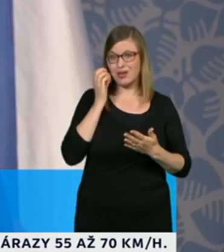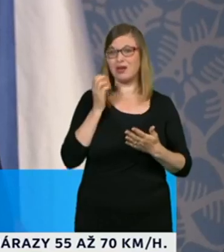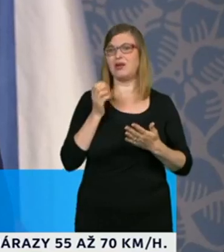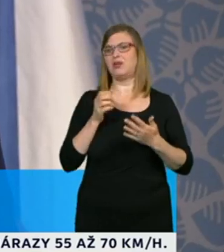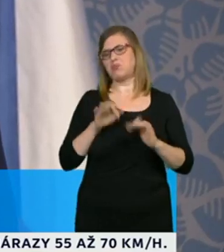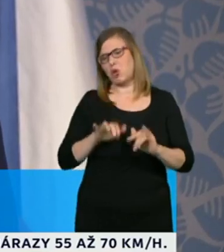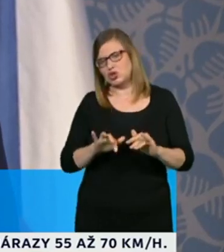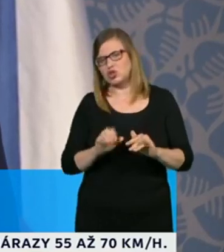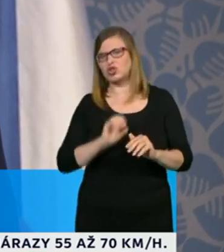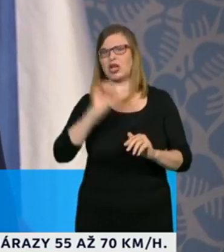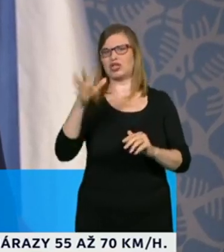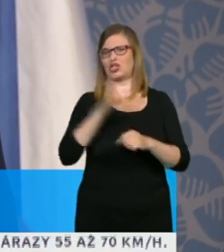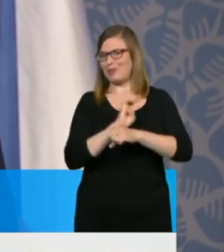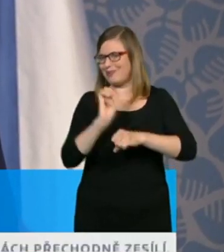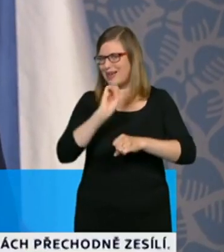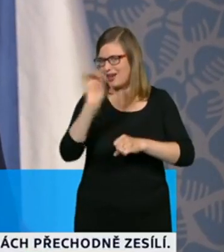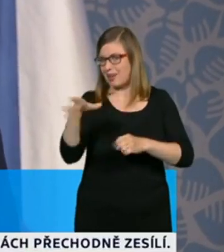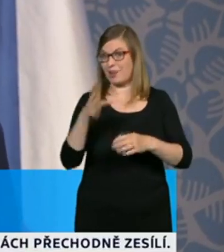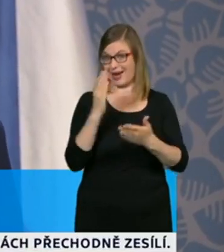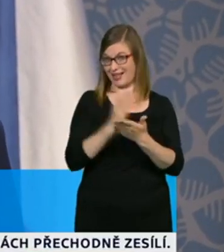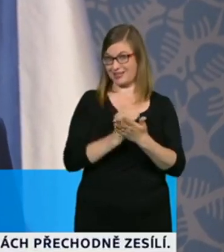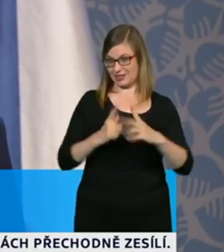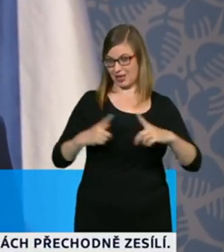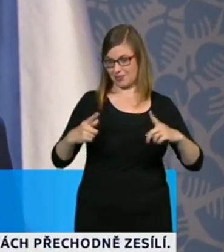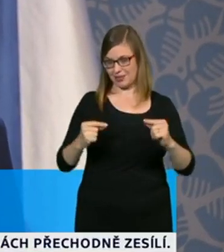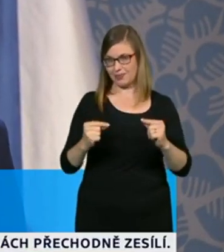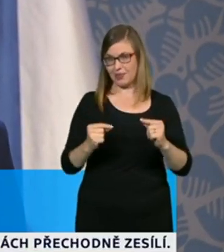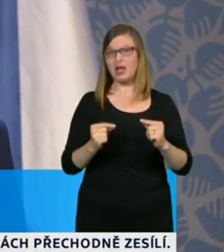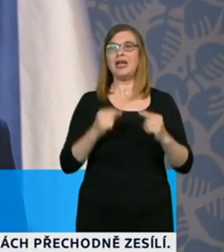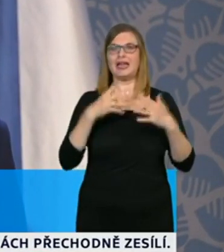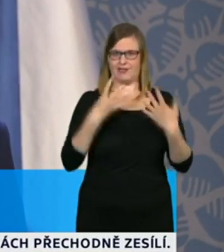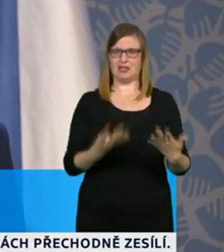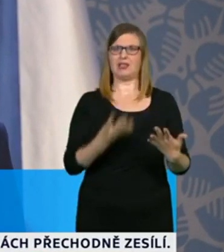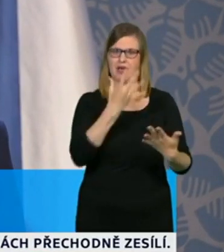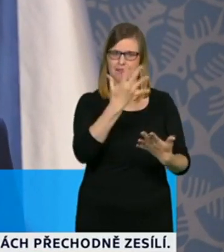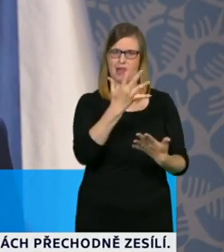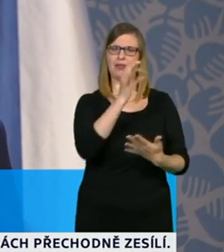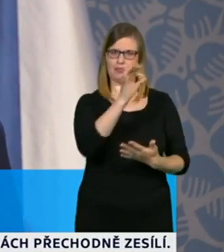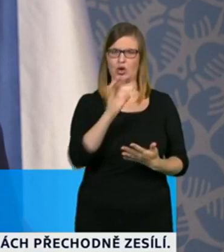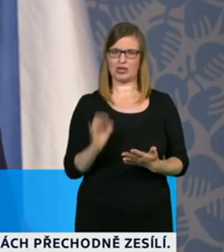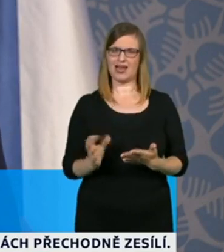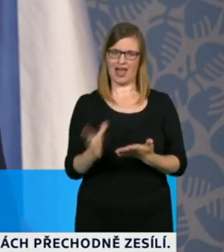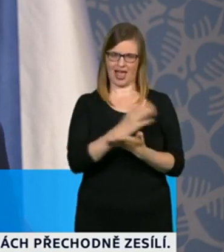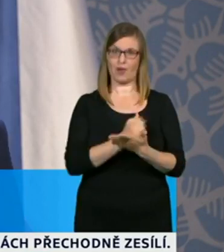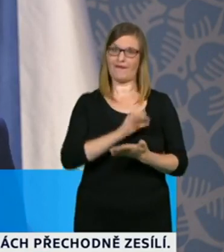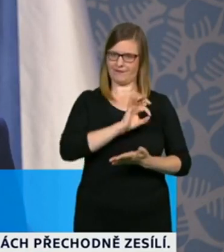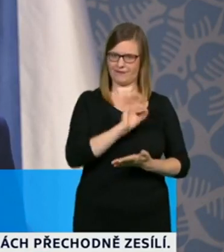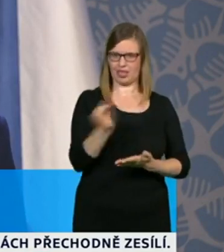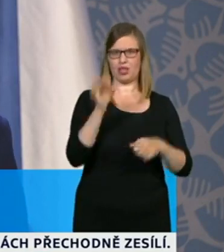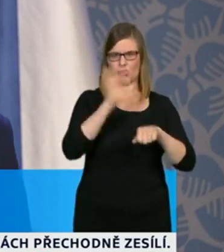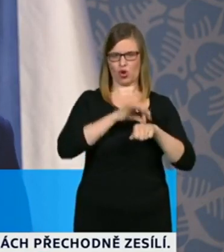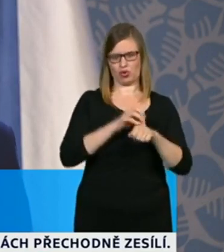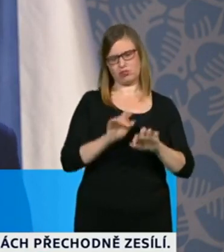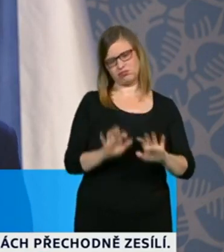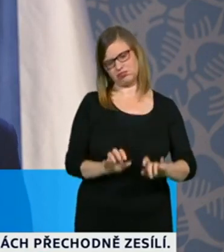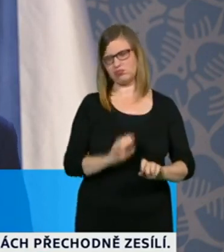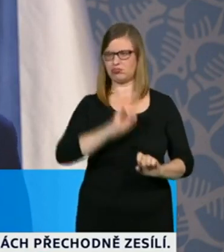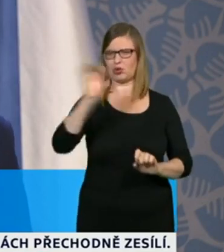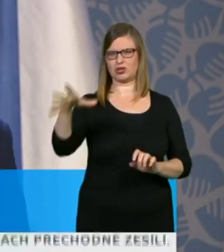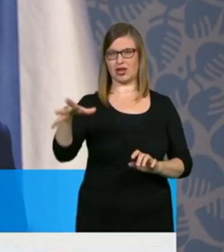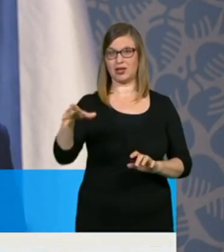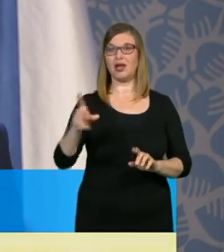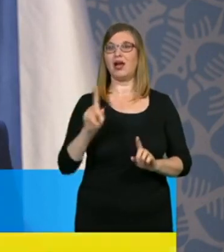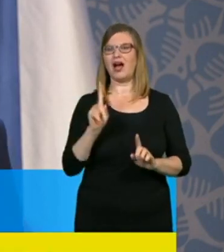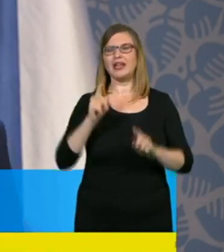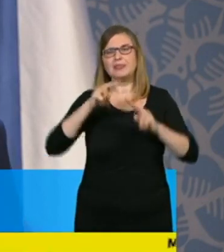povinný na základě tohoto zákona, je ten recept s modrým pruhem, to znamená, to jsou skutečně opiátové léky například